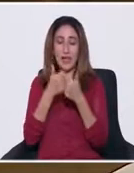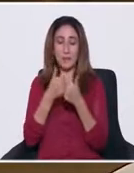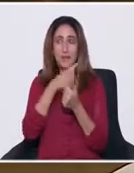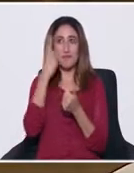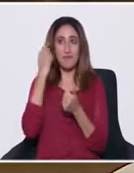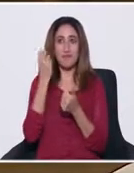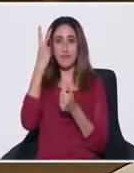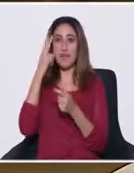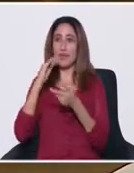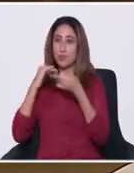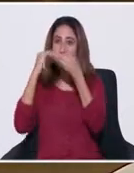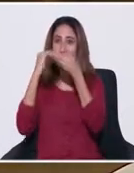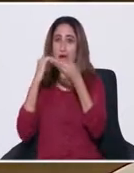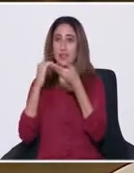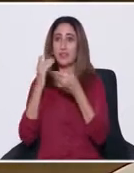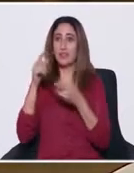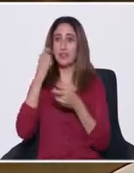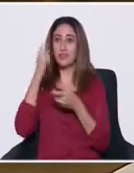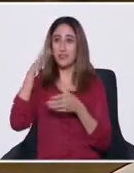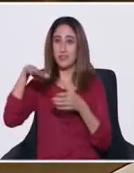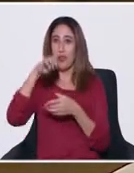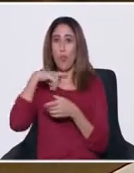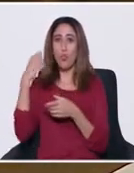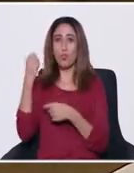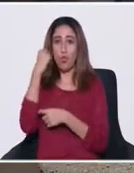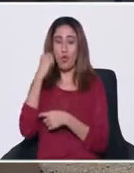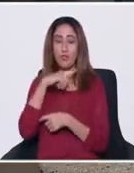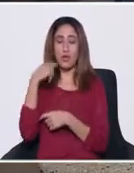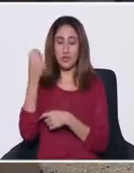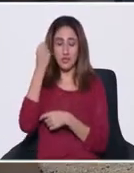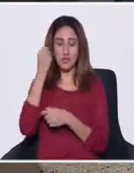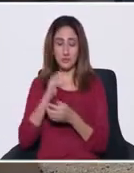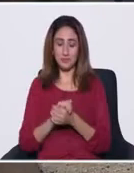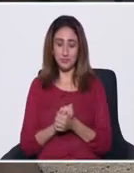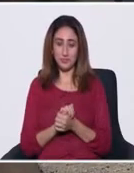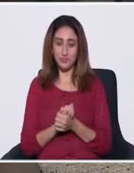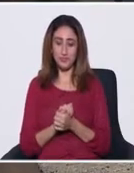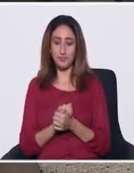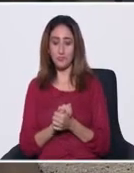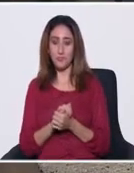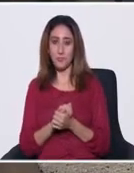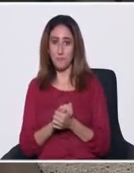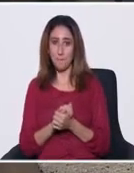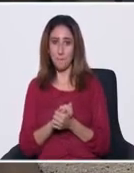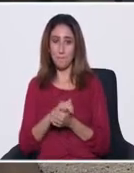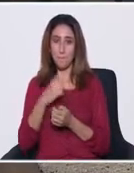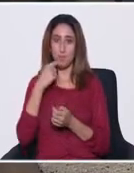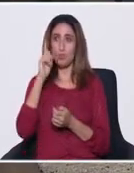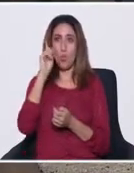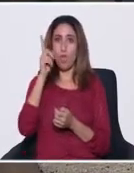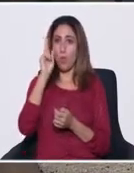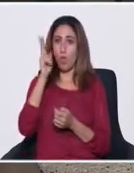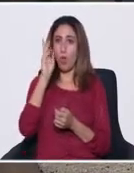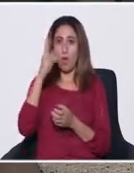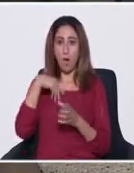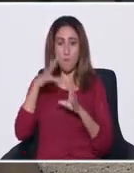عاملها دي تستحق مني ومن كل الناس كل تقدير واحترام. شكرا يا دكتور. وانا والله العظيم انا ما بتعامل مع الموضوع ده بالذات والمشروع